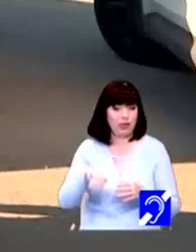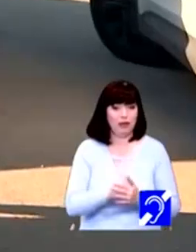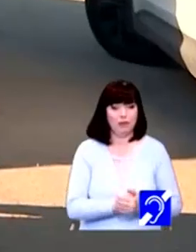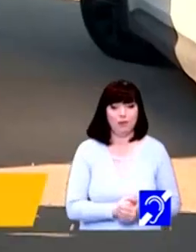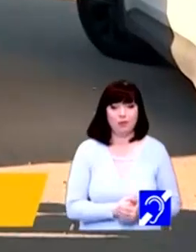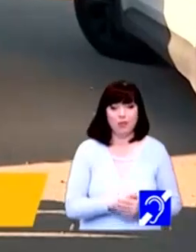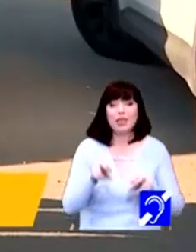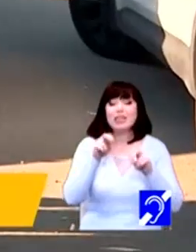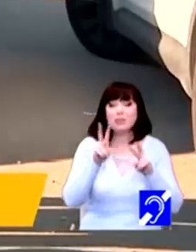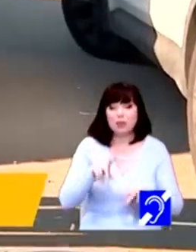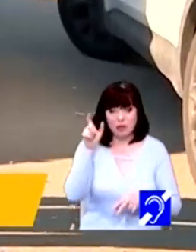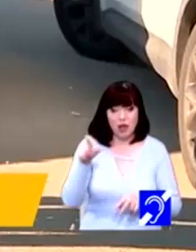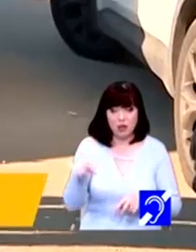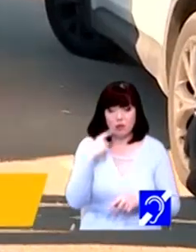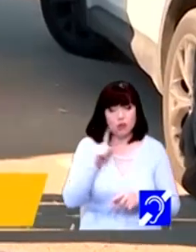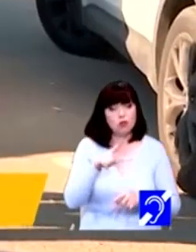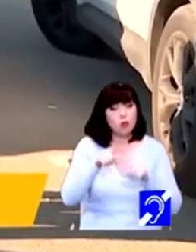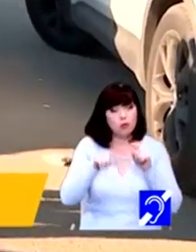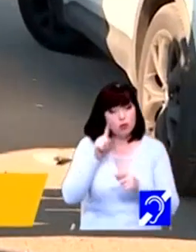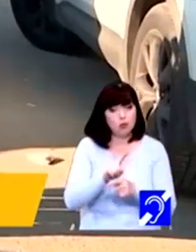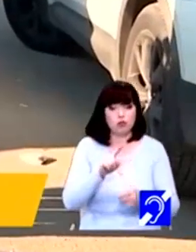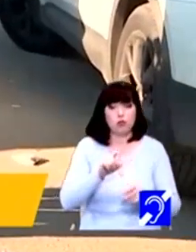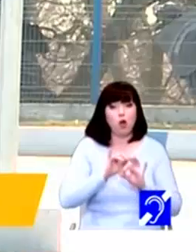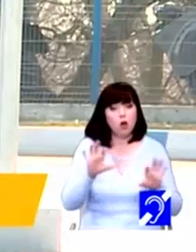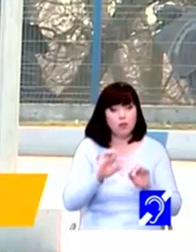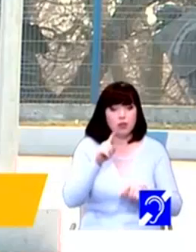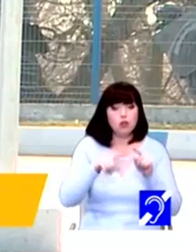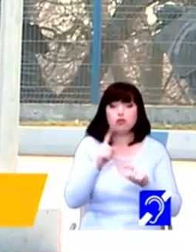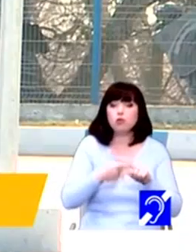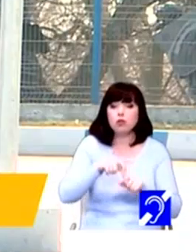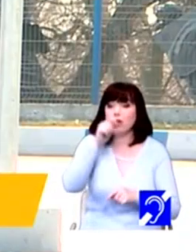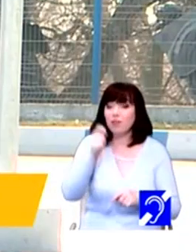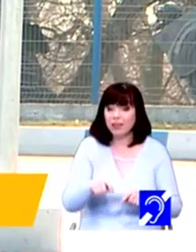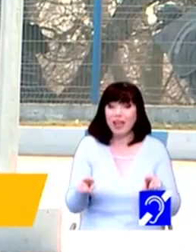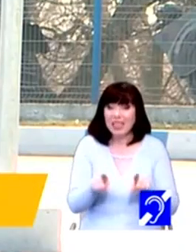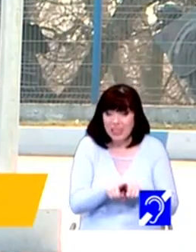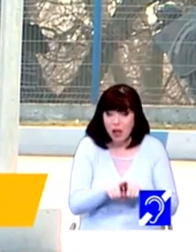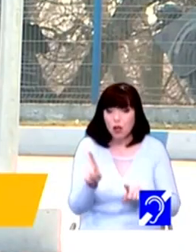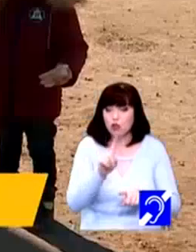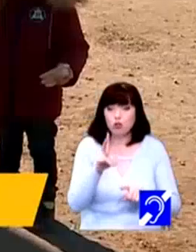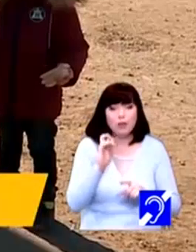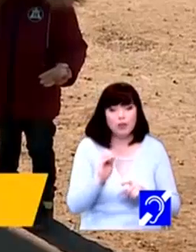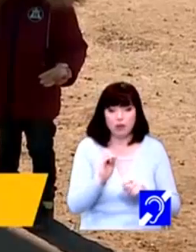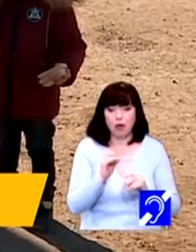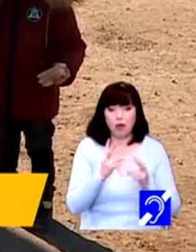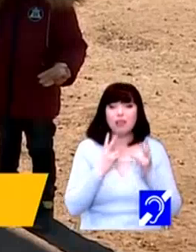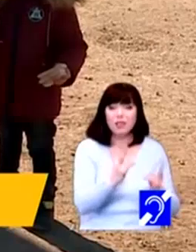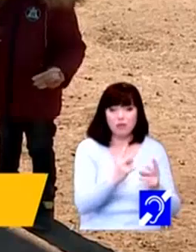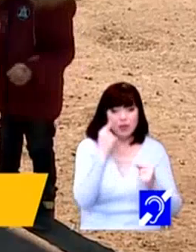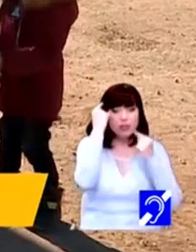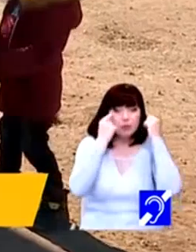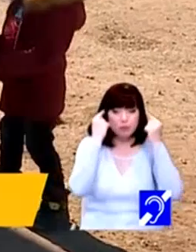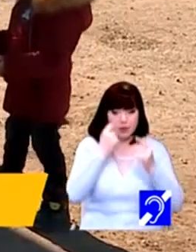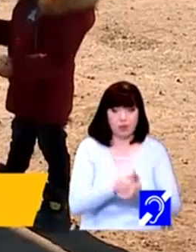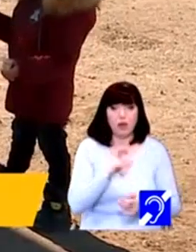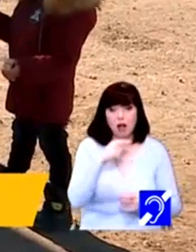lor. Specialiștii spun că părinții trebuie să le explice copiilor ce înseamnă războiul în așa fel ca să nu le afecteze starea psihologică.